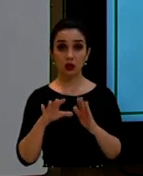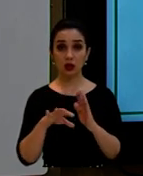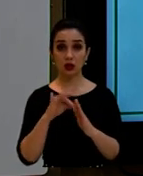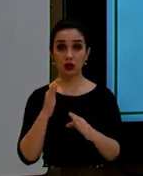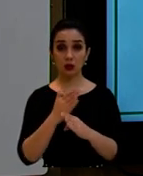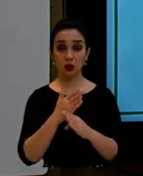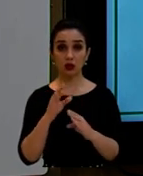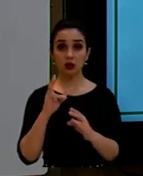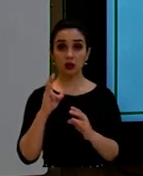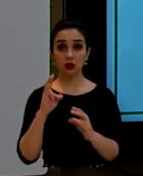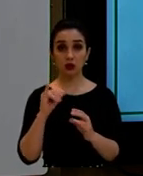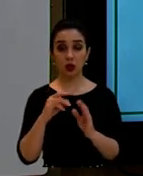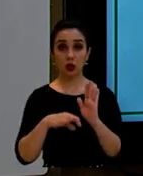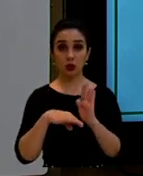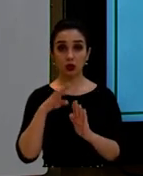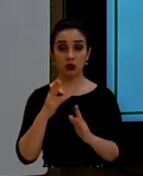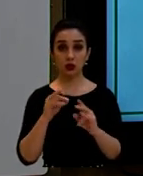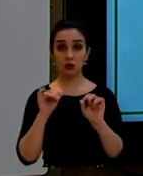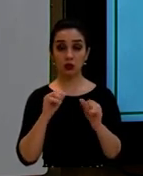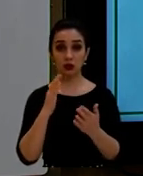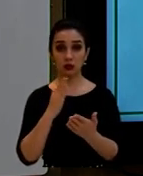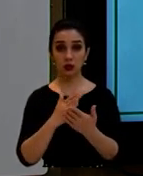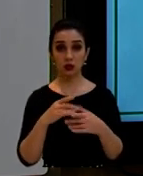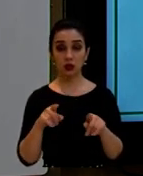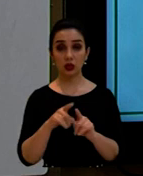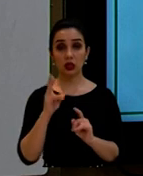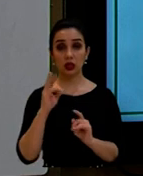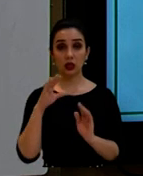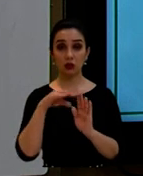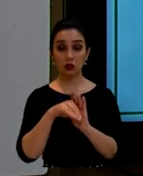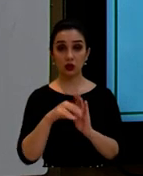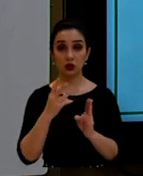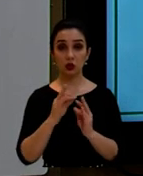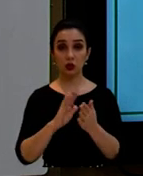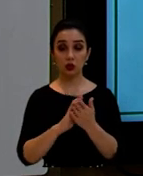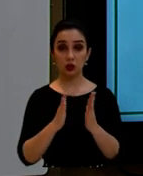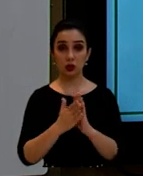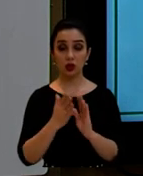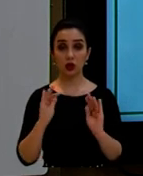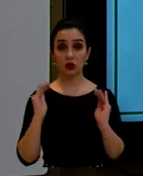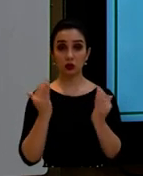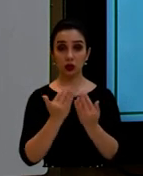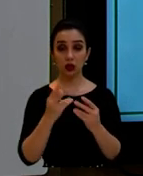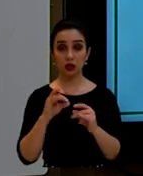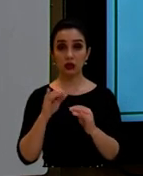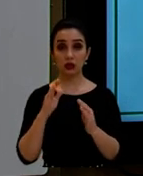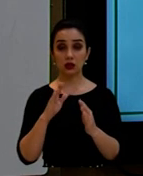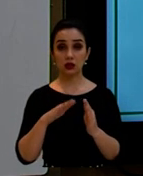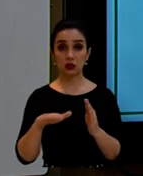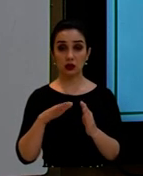отбор на лучшую приспособляемость к имеющимся условиям окружающей